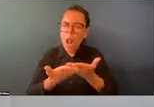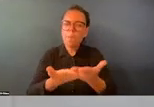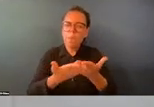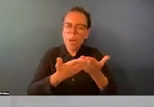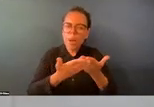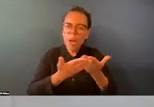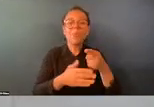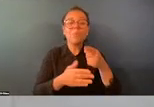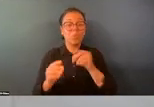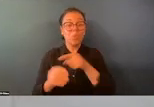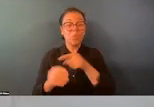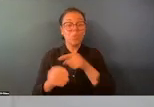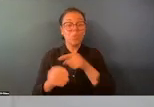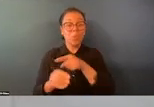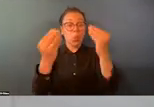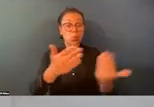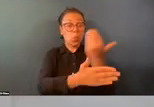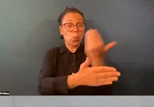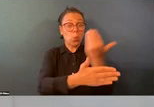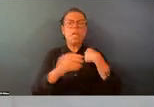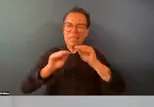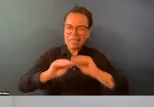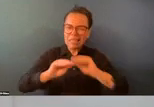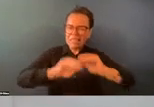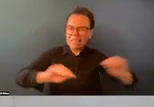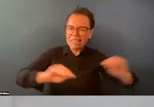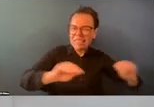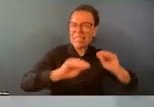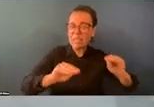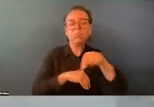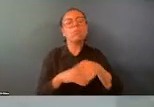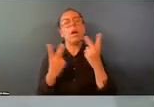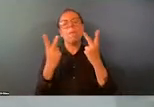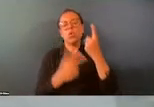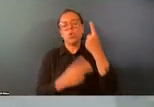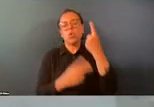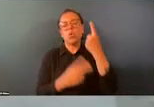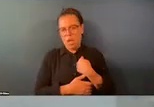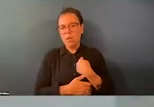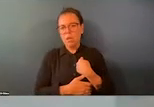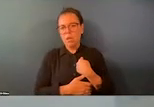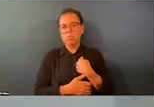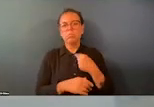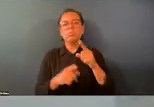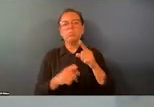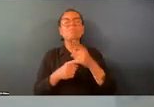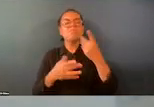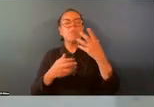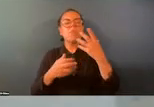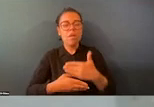важно на сегодняшний момент, потому что все преграды можно преодолеть при желании, что если мы